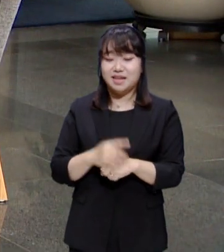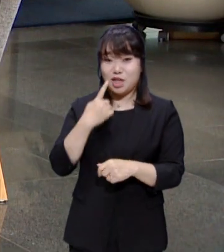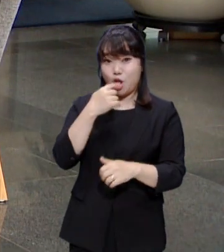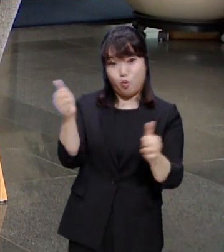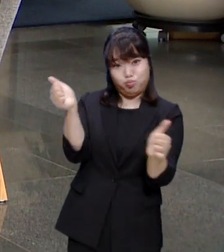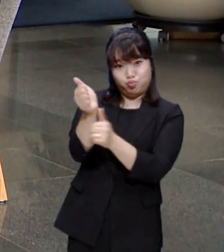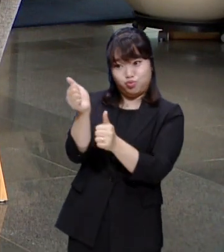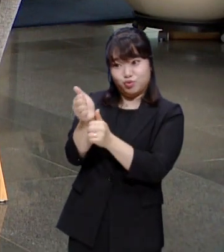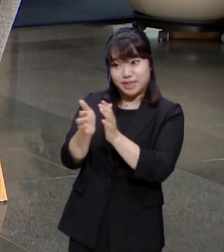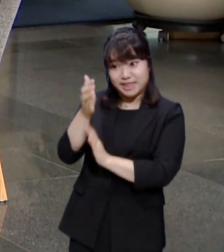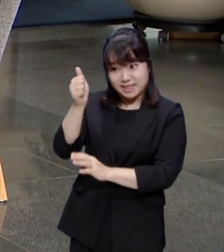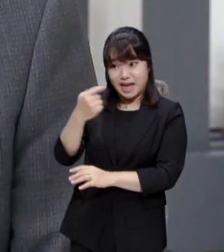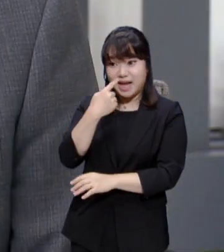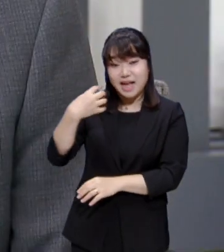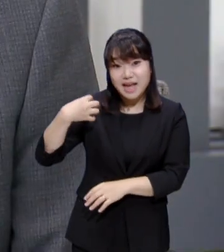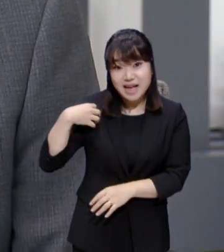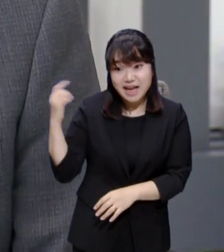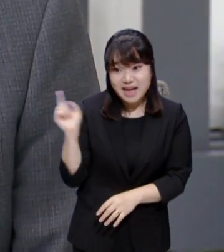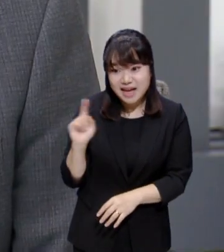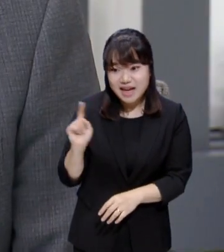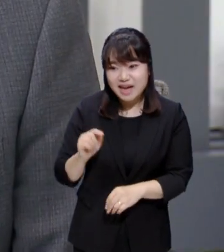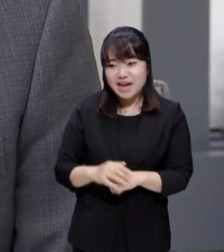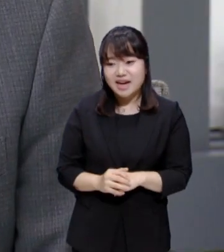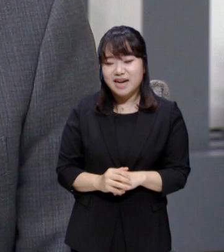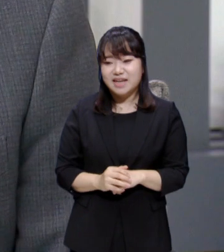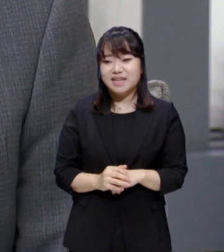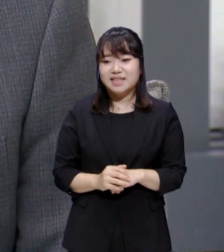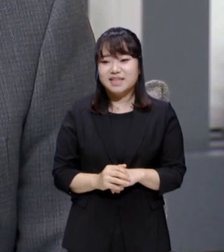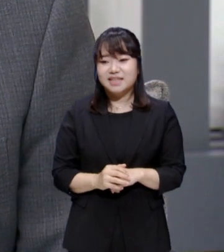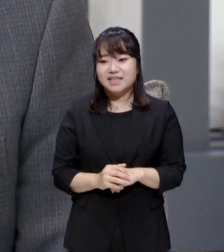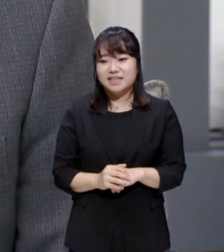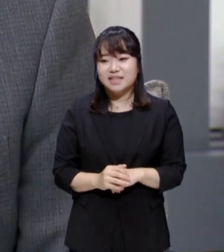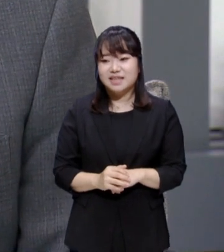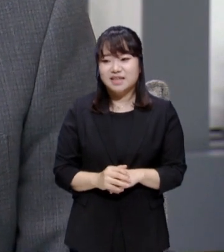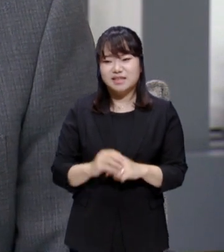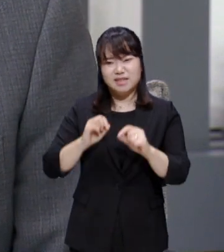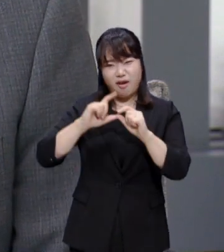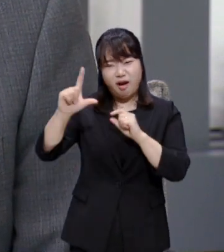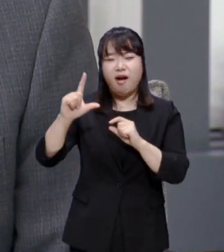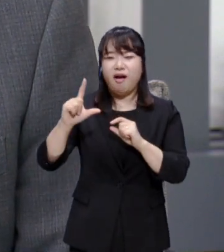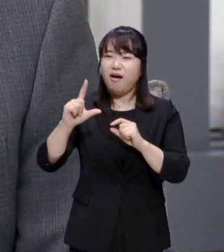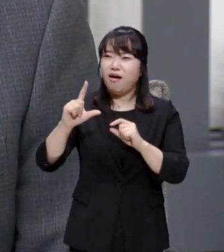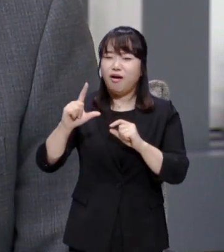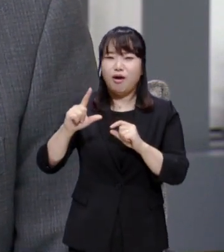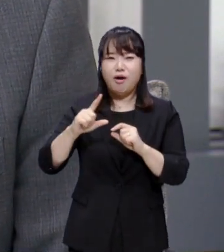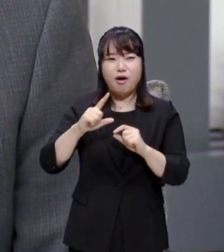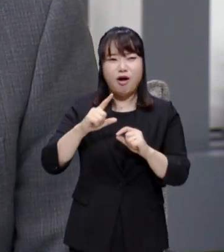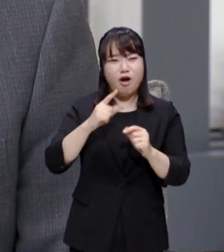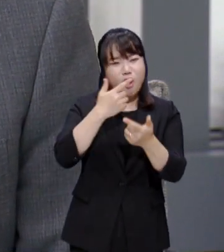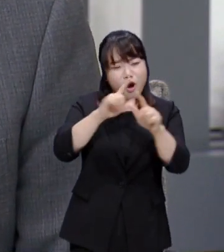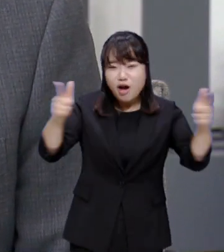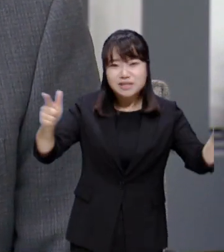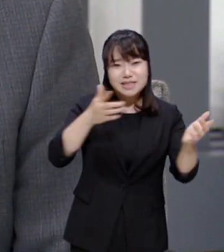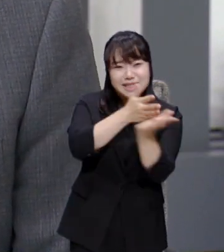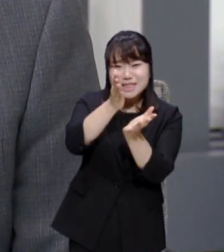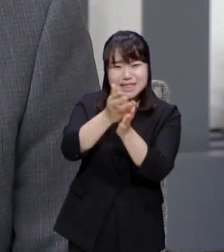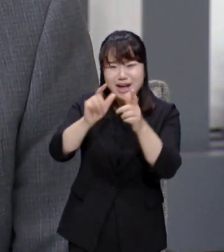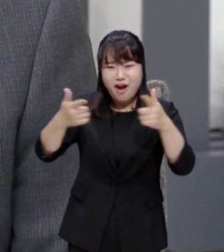이제 역할을 이제 뭐 얘기하기에는 굉장히 막대합니다. 범위가 업무 범위가